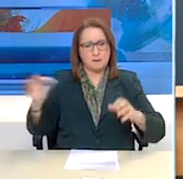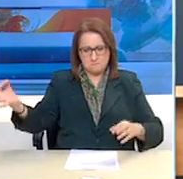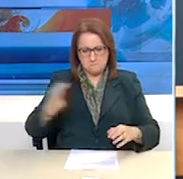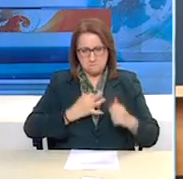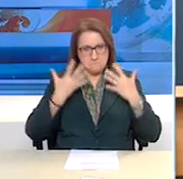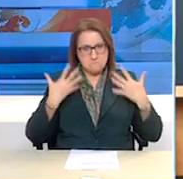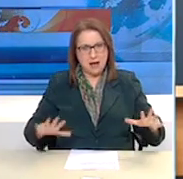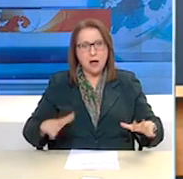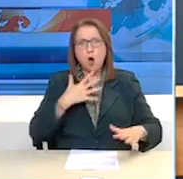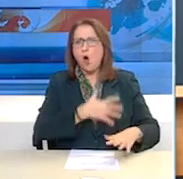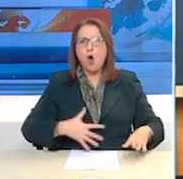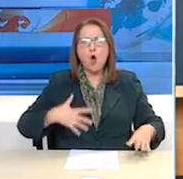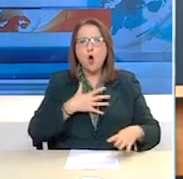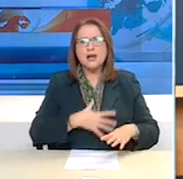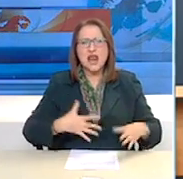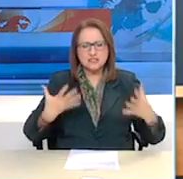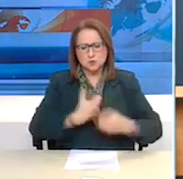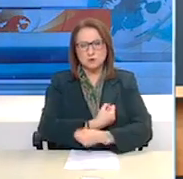κυκλοφορούν δίχως περιορισμούς και να εργάζονται?